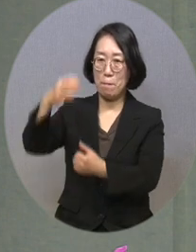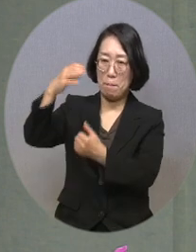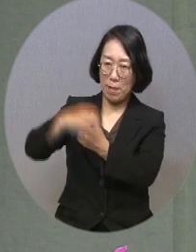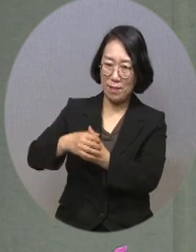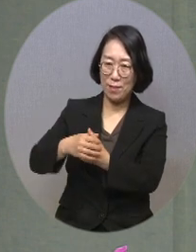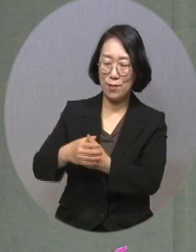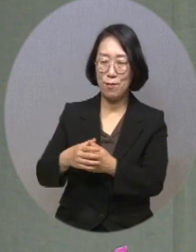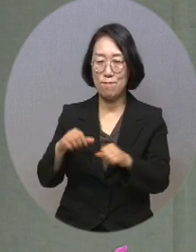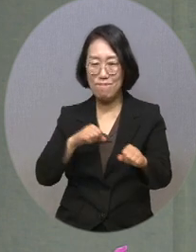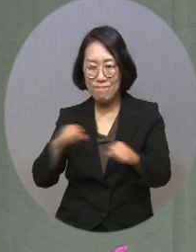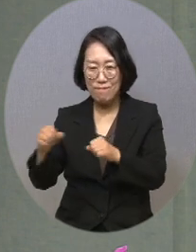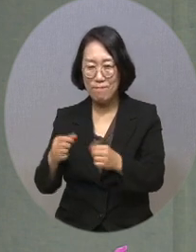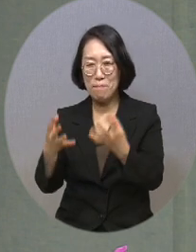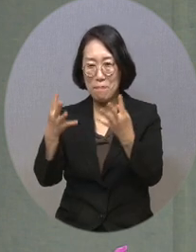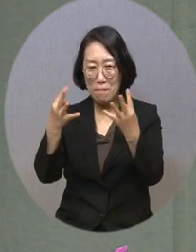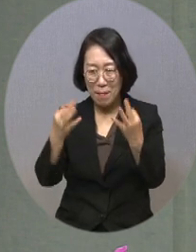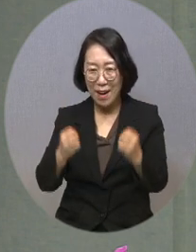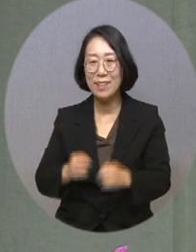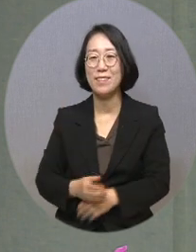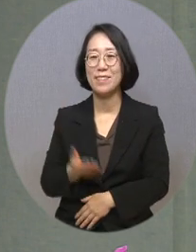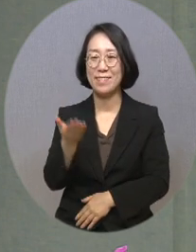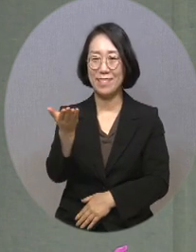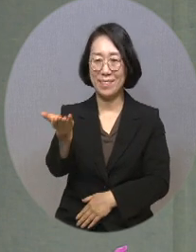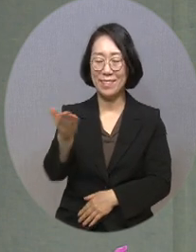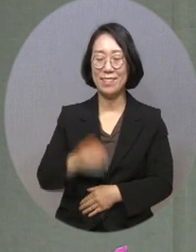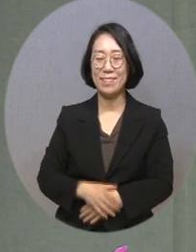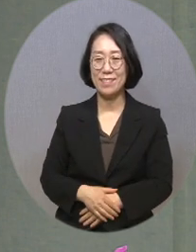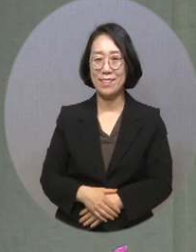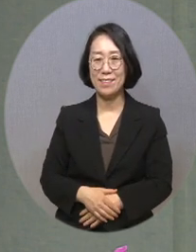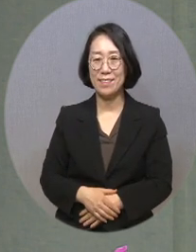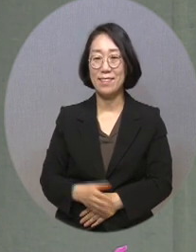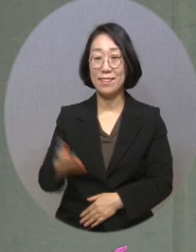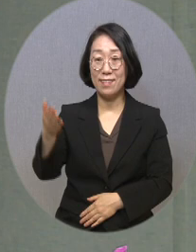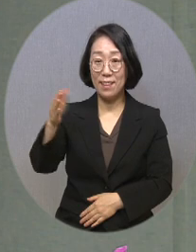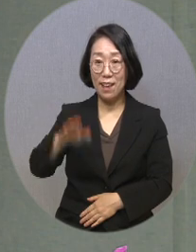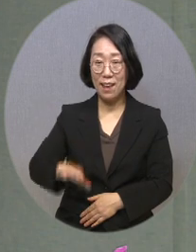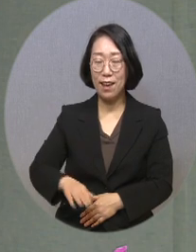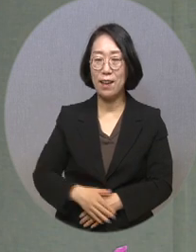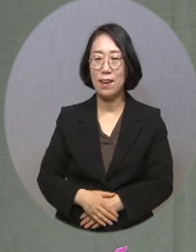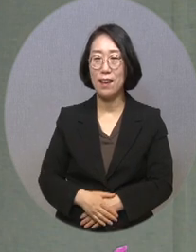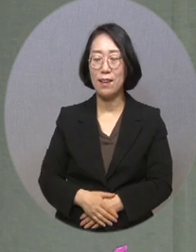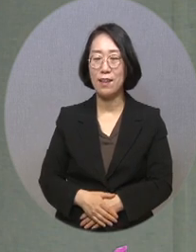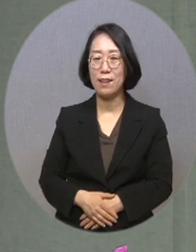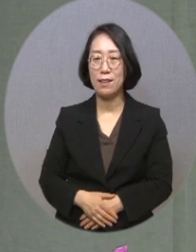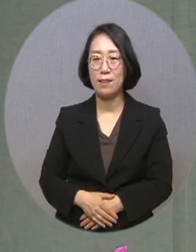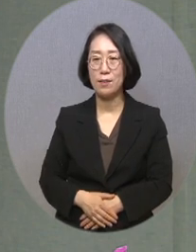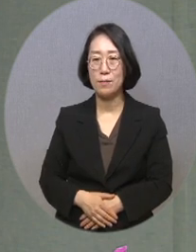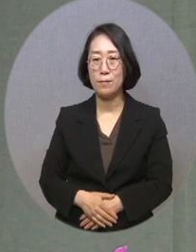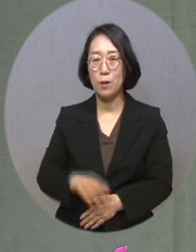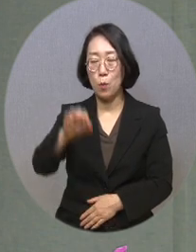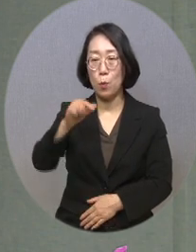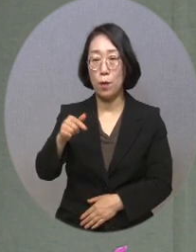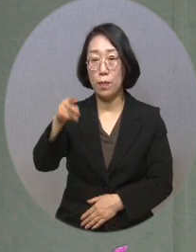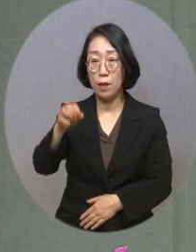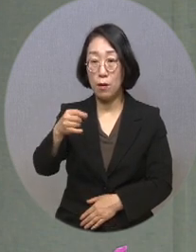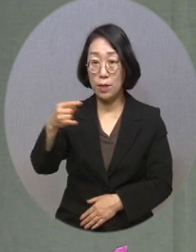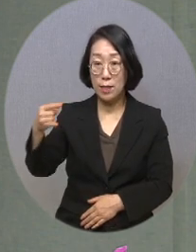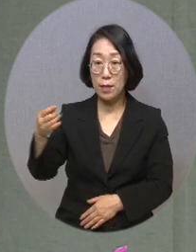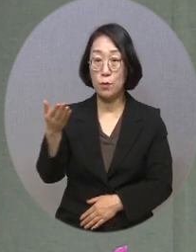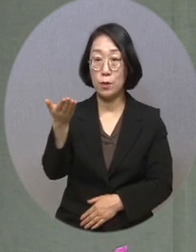하고 계시는 것 같아요. 얘기를 들어보니까. 네. 그런데 뭐 이번에 또 우리 원경희